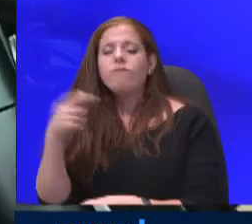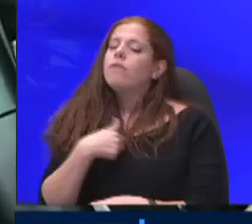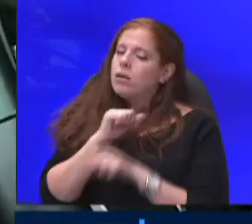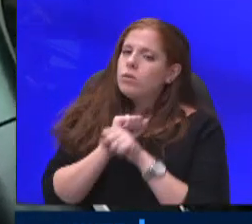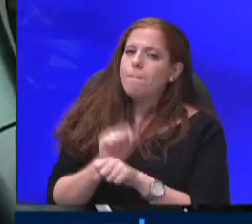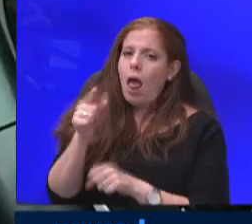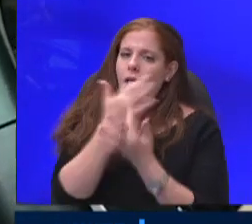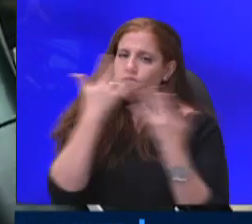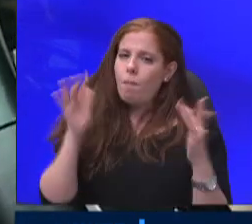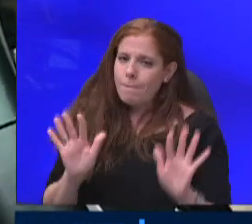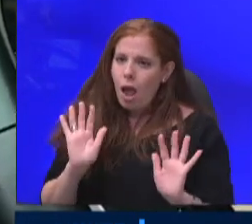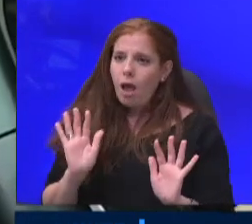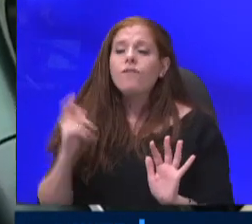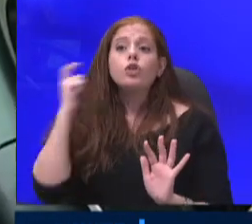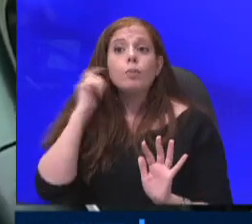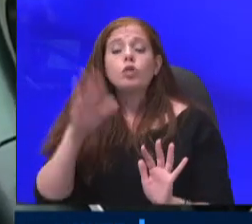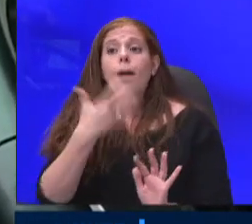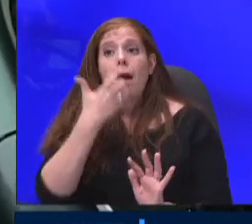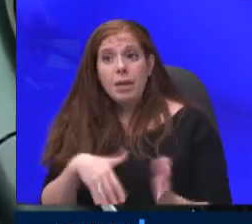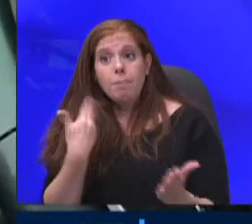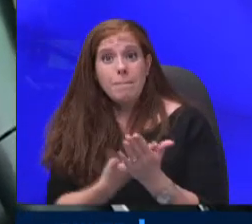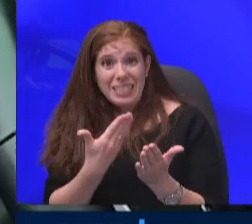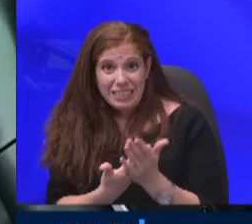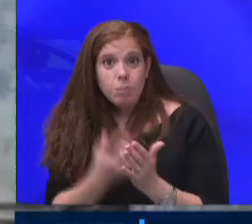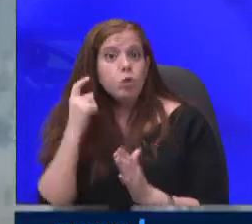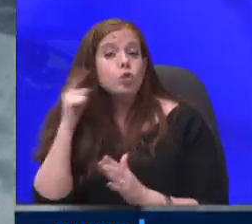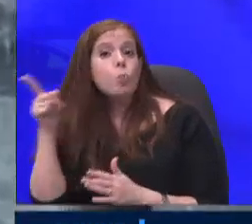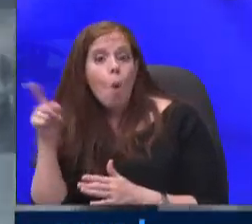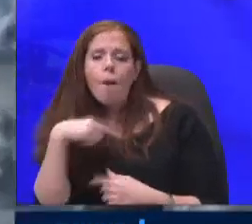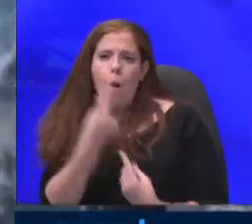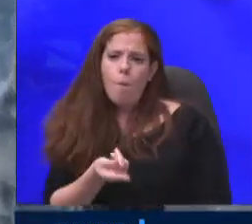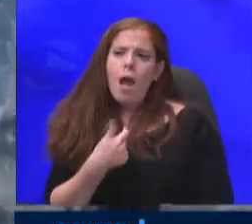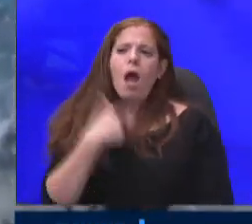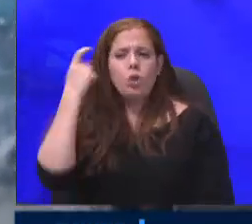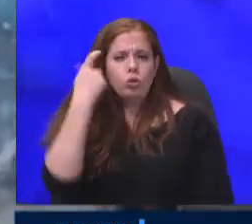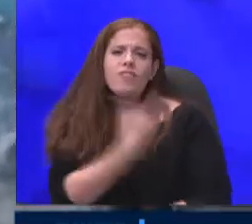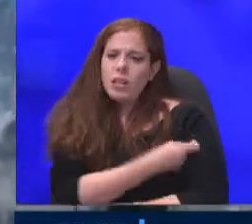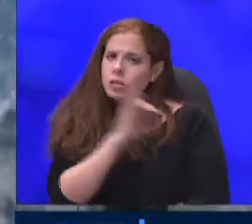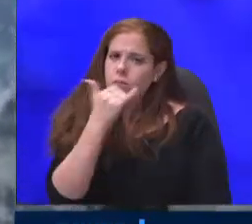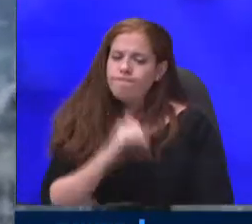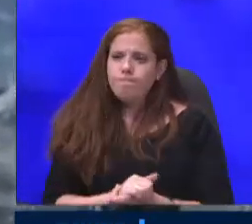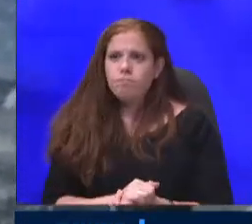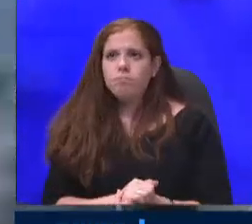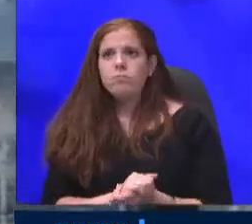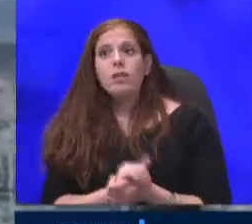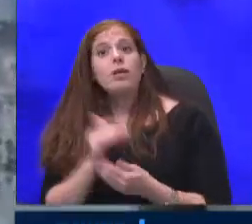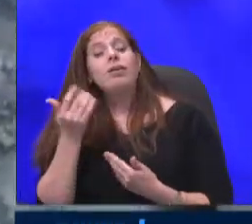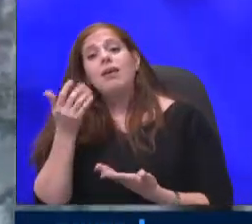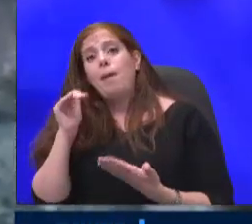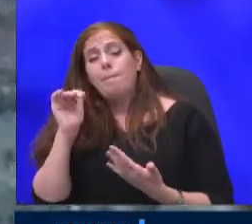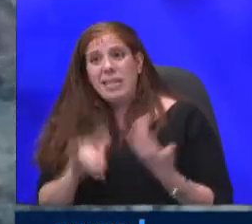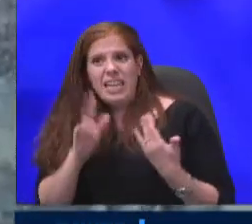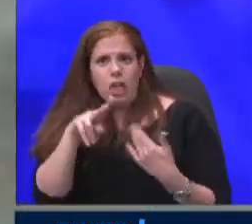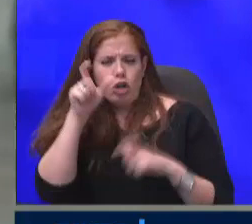ושמענו שגם הרבנים ממליצים לשמוע מה שהוא אומר, אני חושב להתחסן, כן. מנגד, נשמעו גם קולות של מתנגדים לחיסון